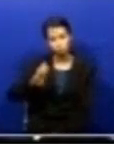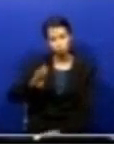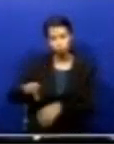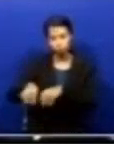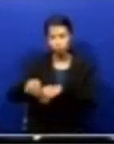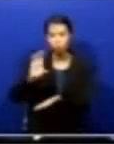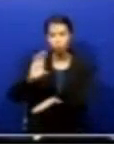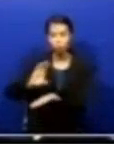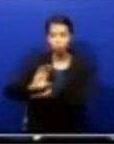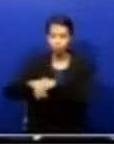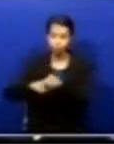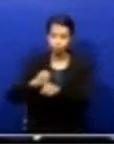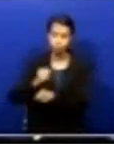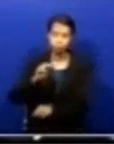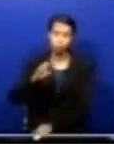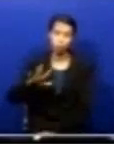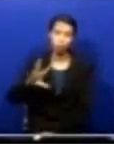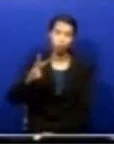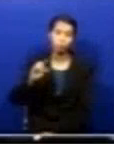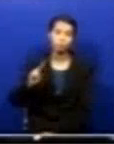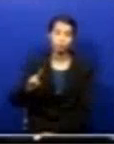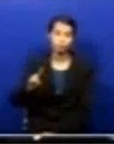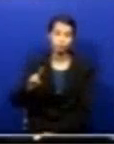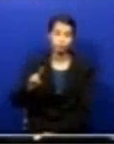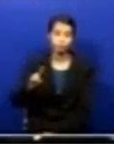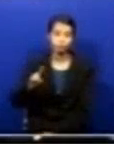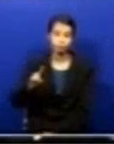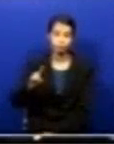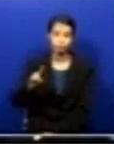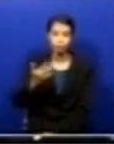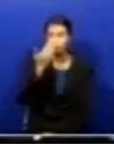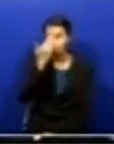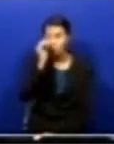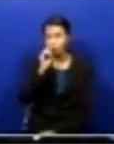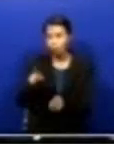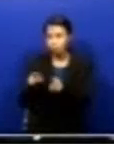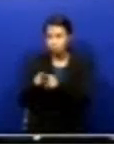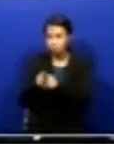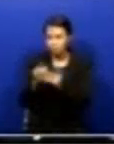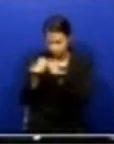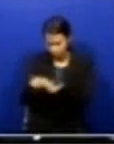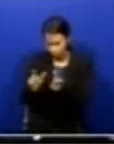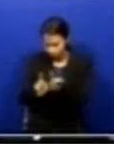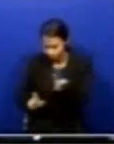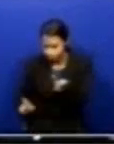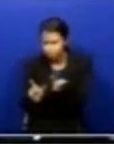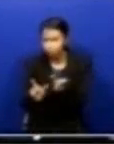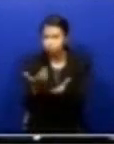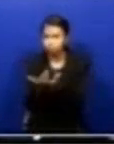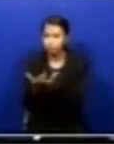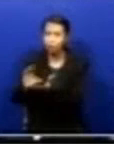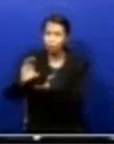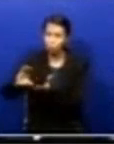พ.ศ.2561เพื่อบัญญัติในร่างพระราชบัญญัติโอนงบประมาณรายจ่